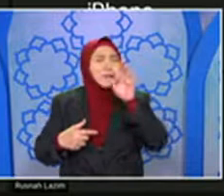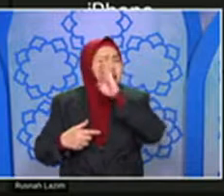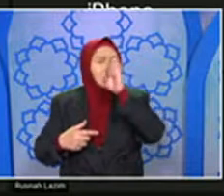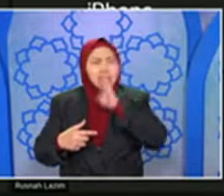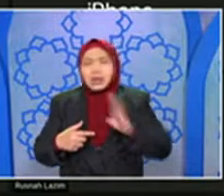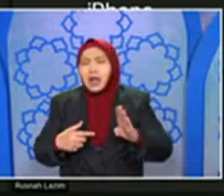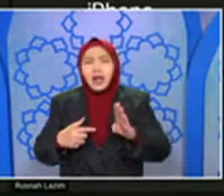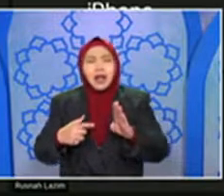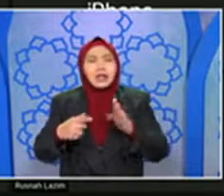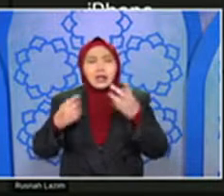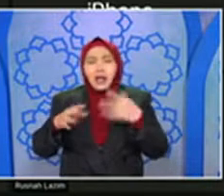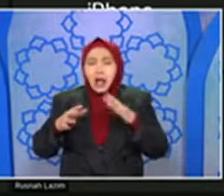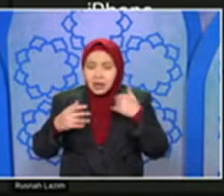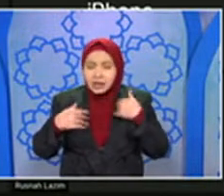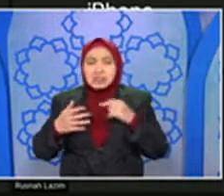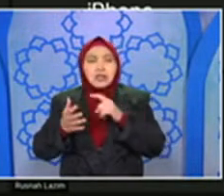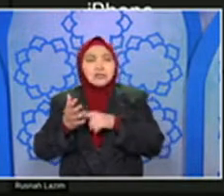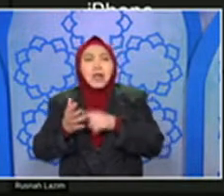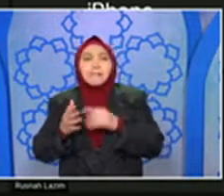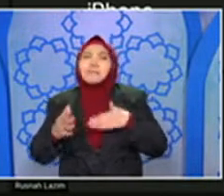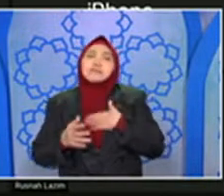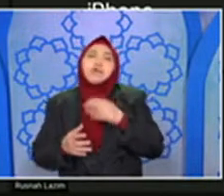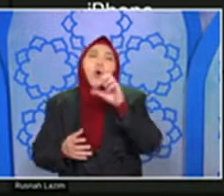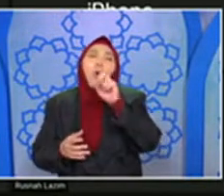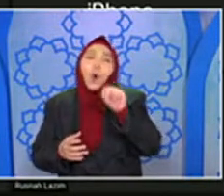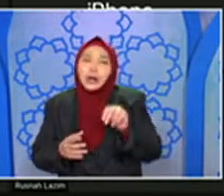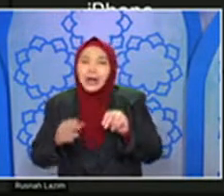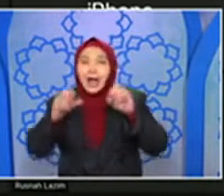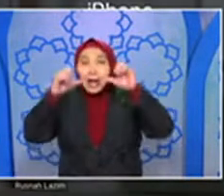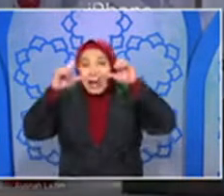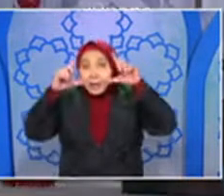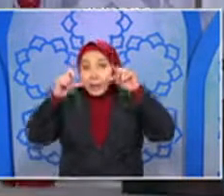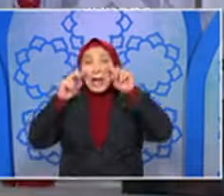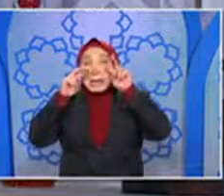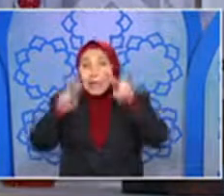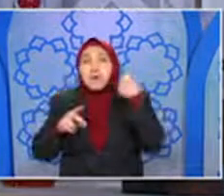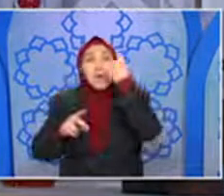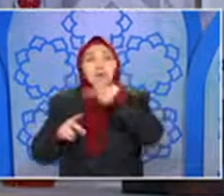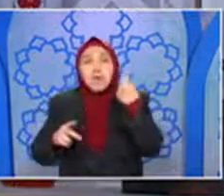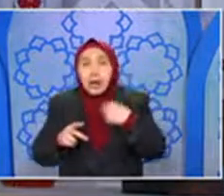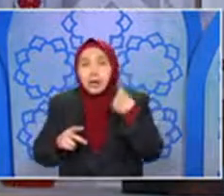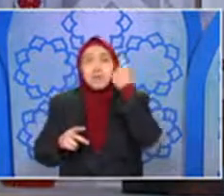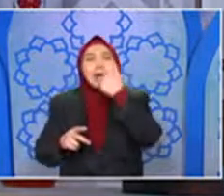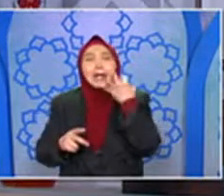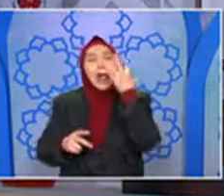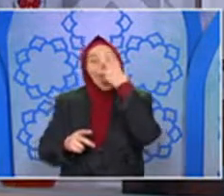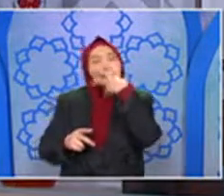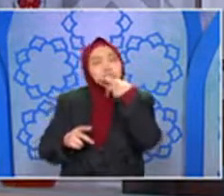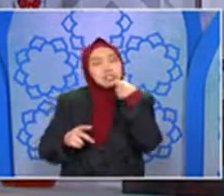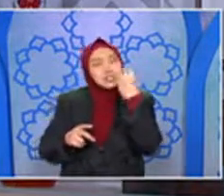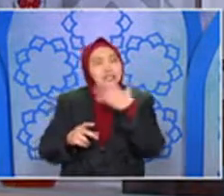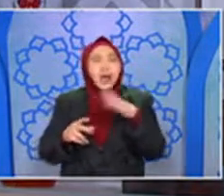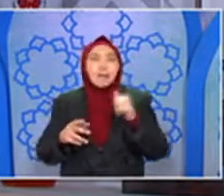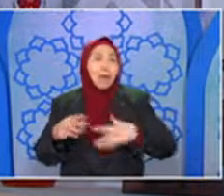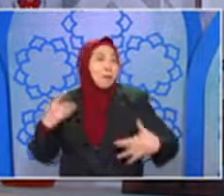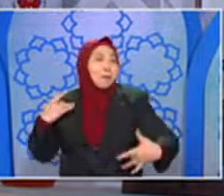ada beberapa tu yang kosong tu, kalau boleh on lah kamera, nak tengok juga muka masing-masing kan, muka yang handsome, kacak dan bergaya